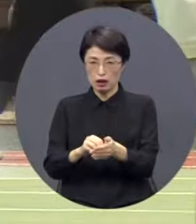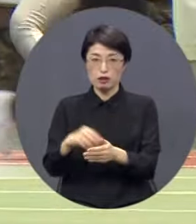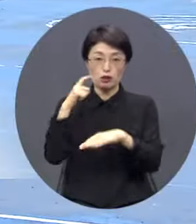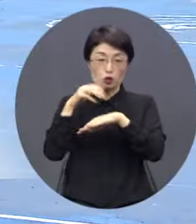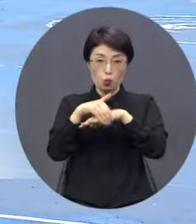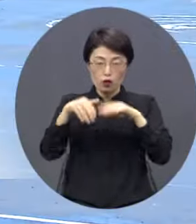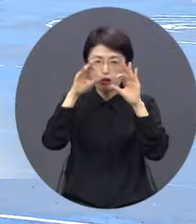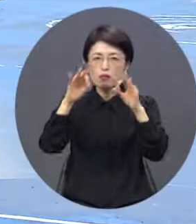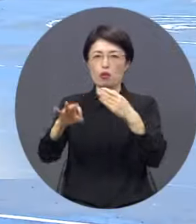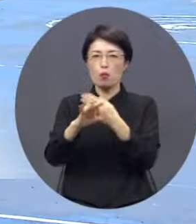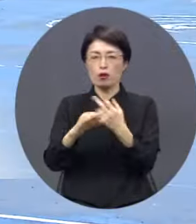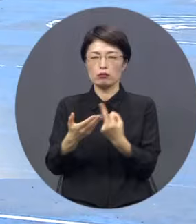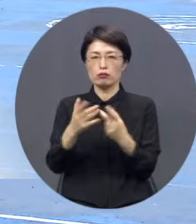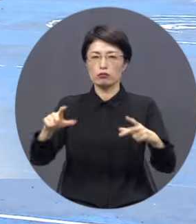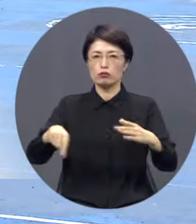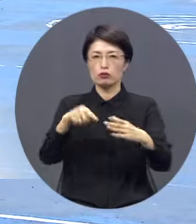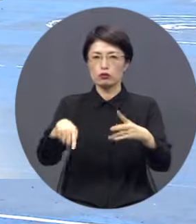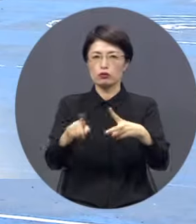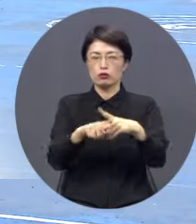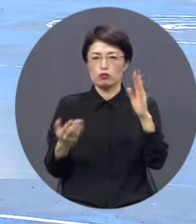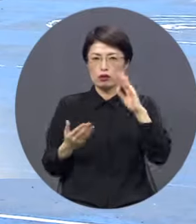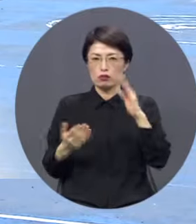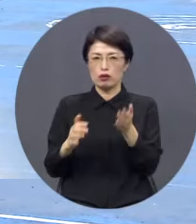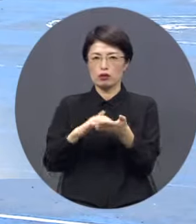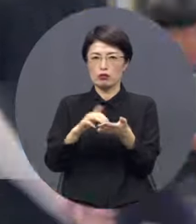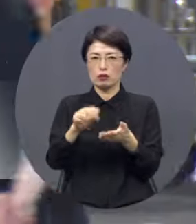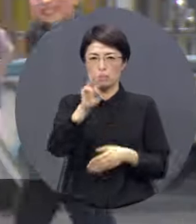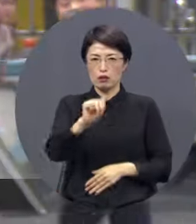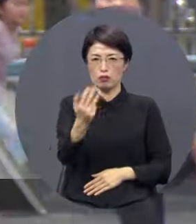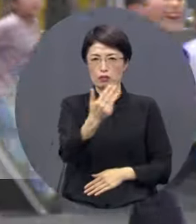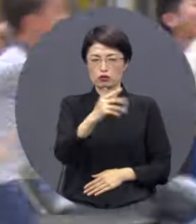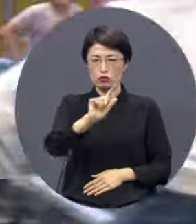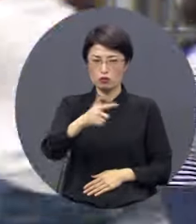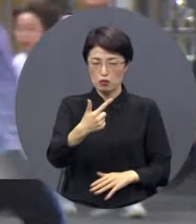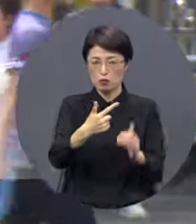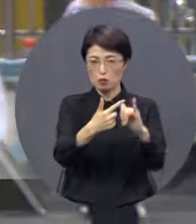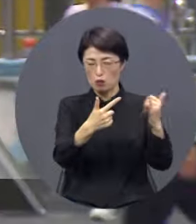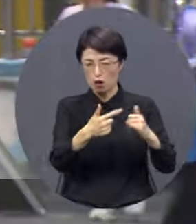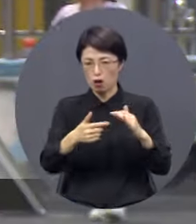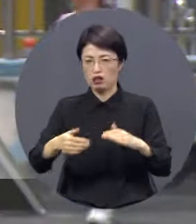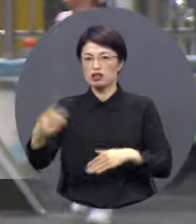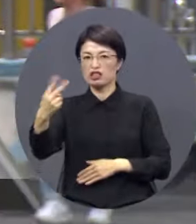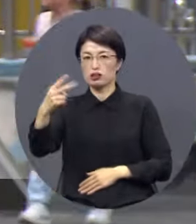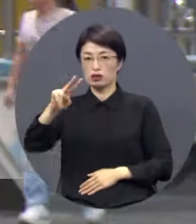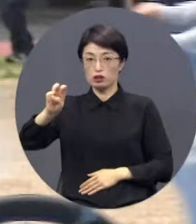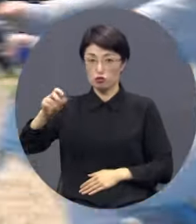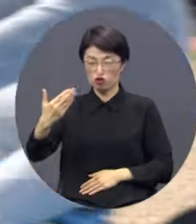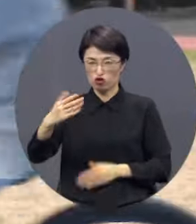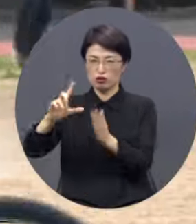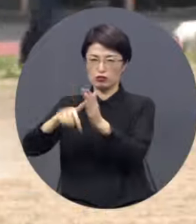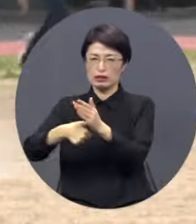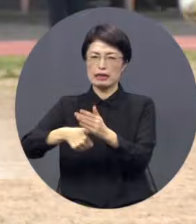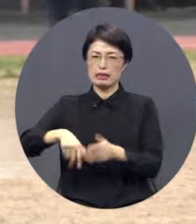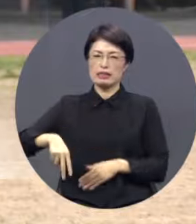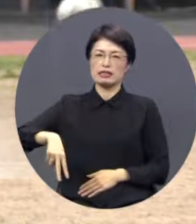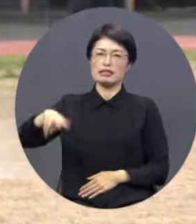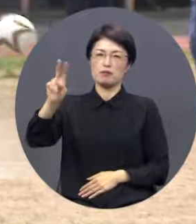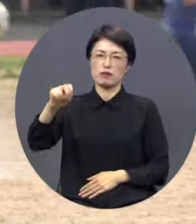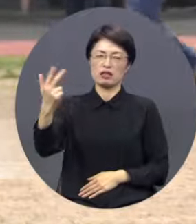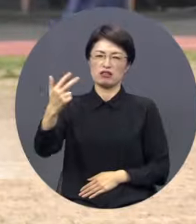도내 초등학생 수는 올해 3만 8,600여 명에서 오는 2029년 2만 7,200여